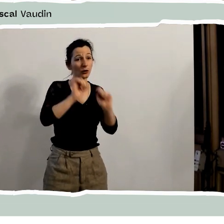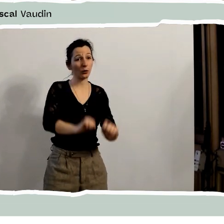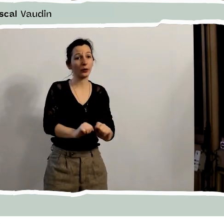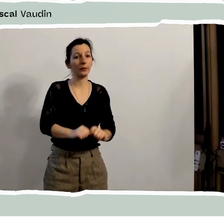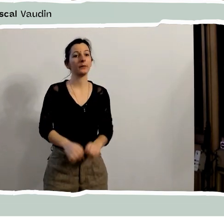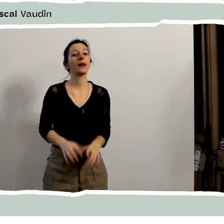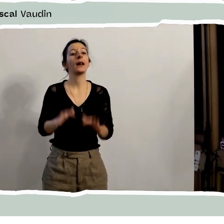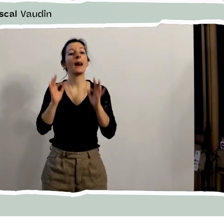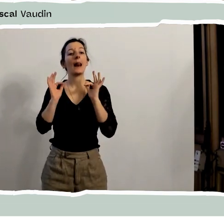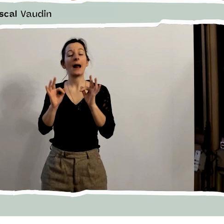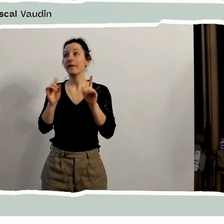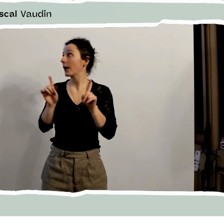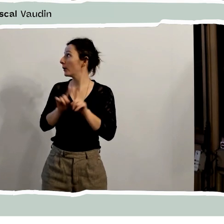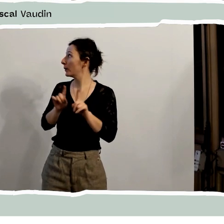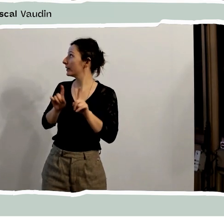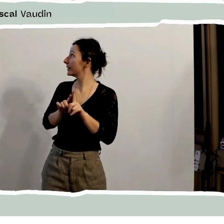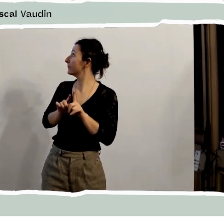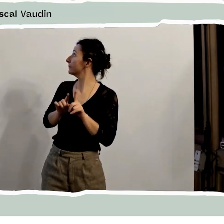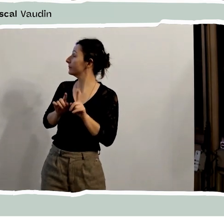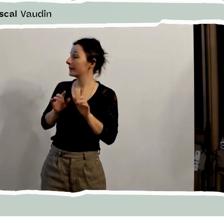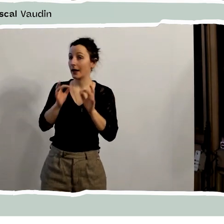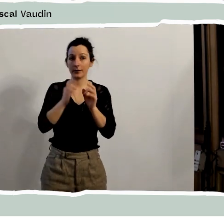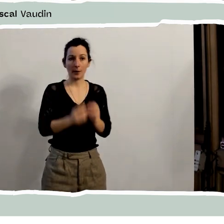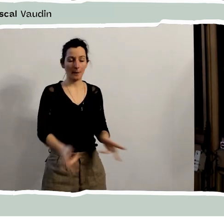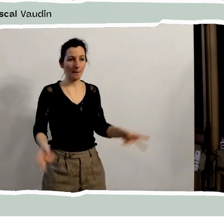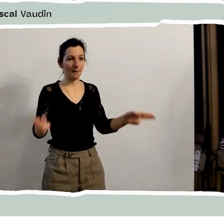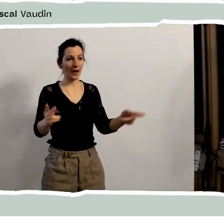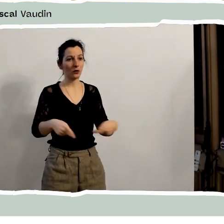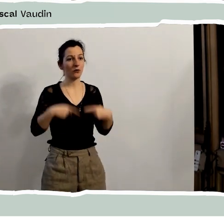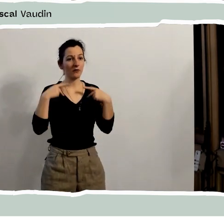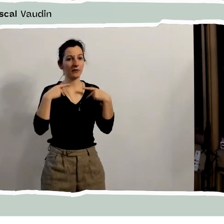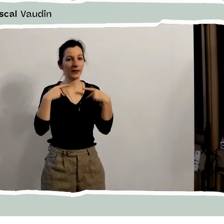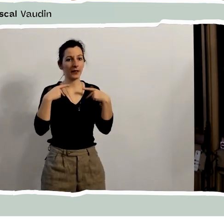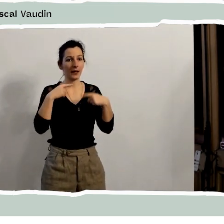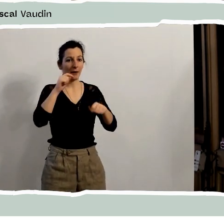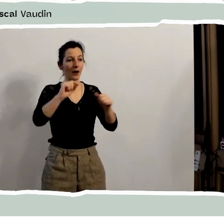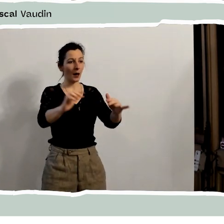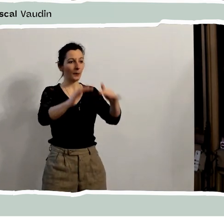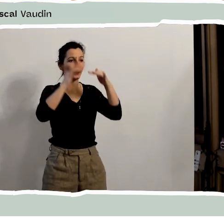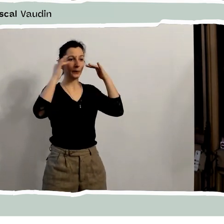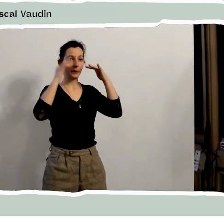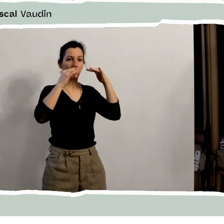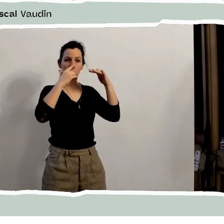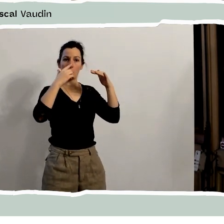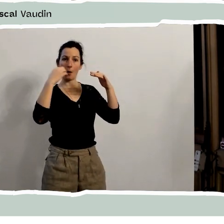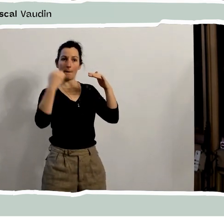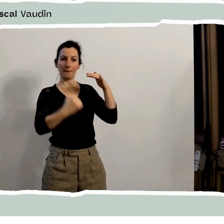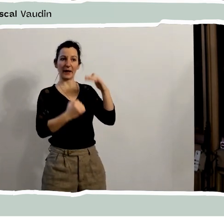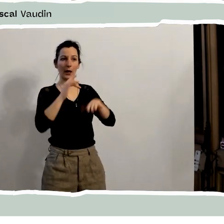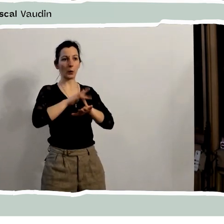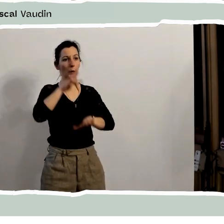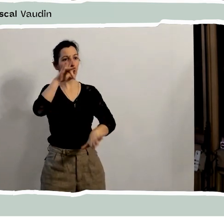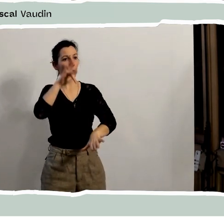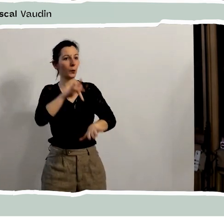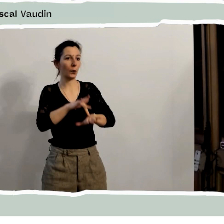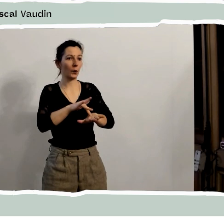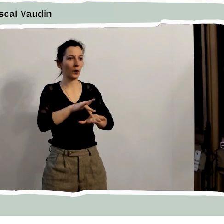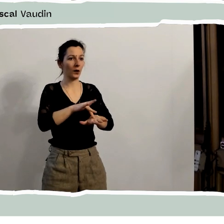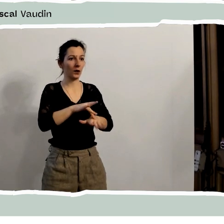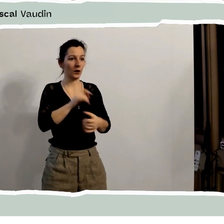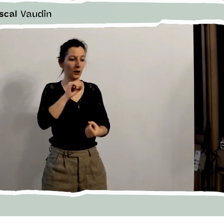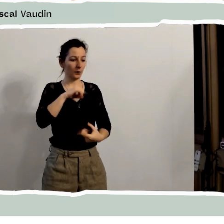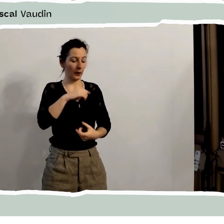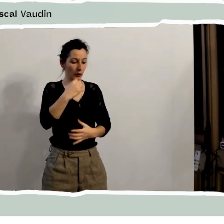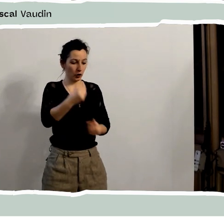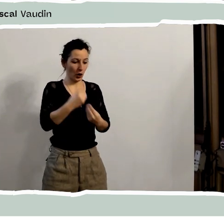aussi faire attention à la période de vie où on est exposé. Il y a des périodes de vie où on est beaucoup plus sensible aux